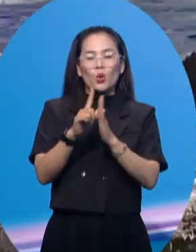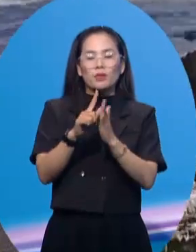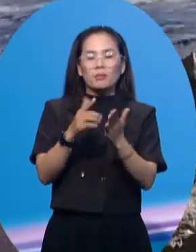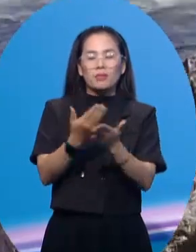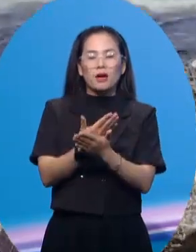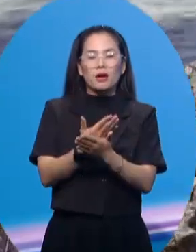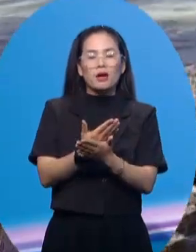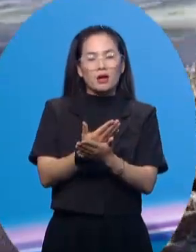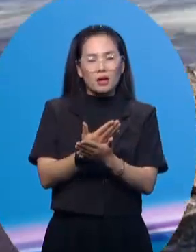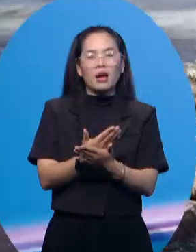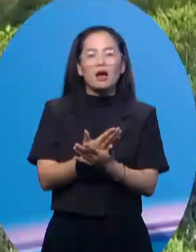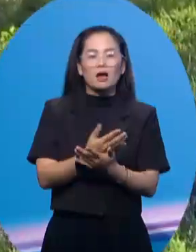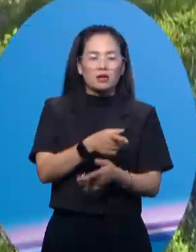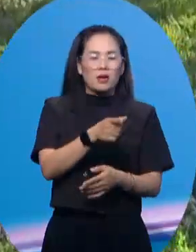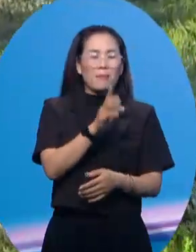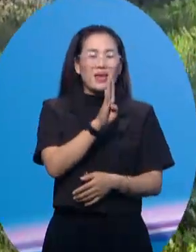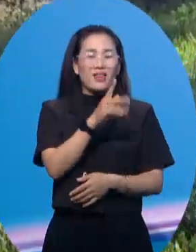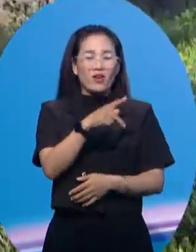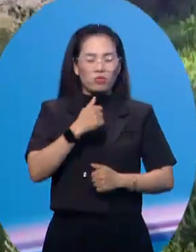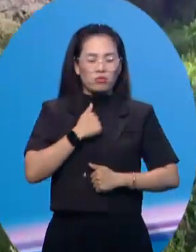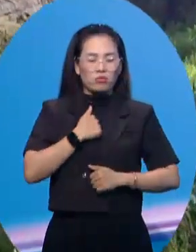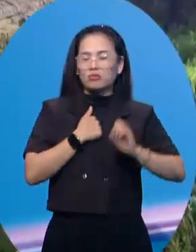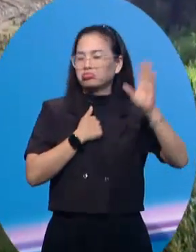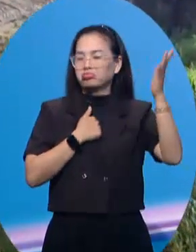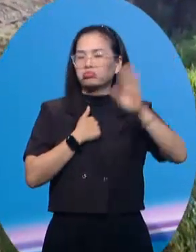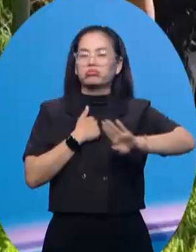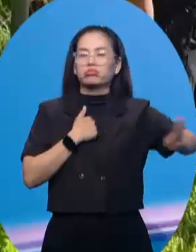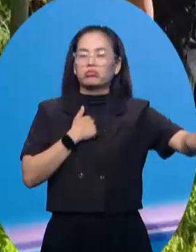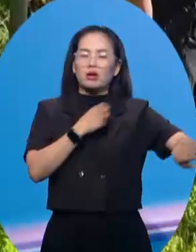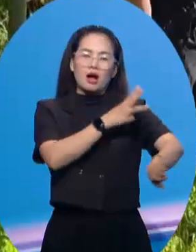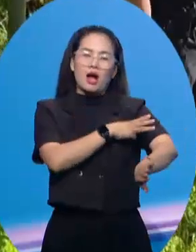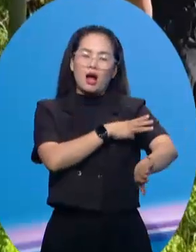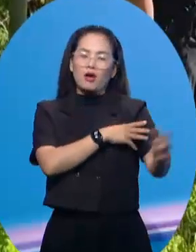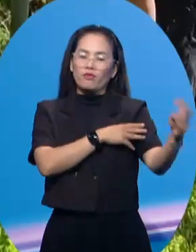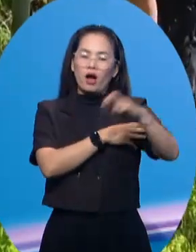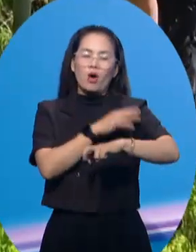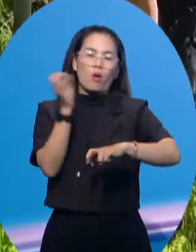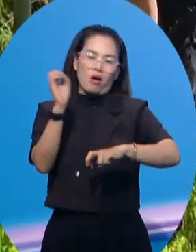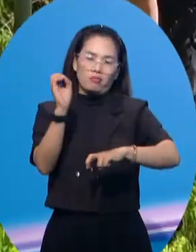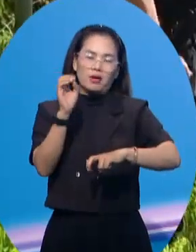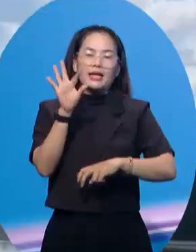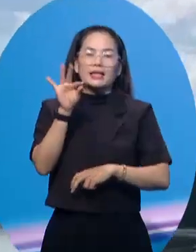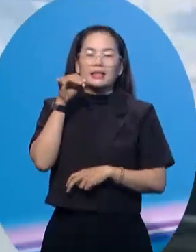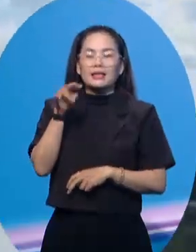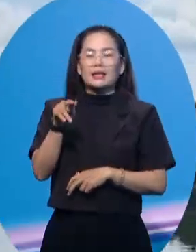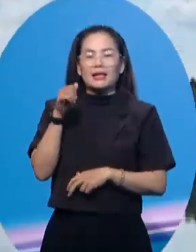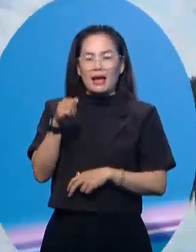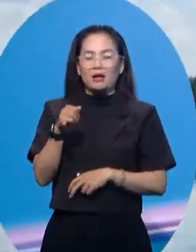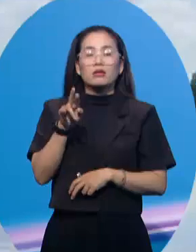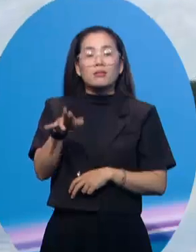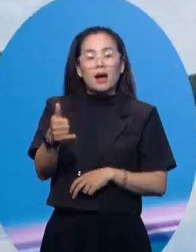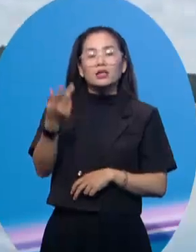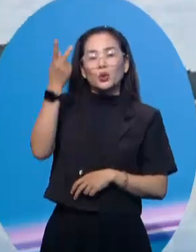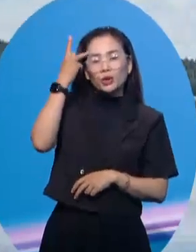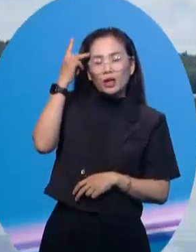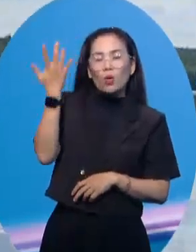cho phép lực lượng Biên phòng phần l từ chối tiếp nhận người xin tị nạn nhập cảnh từ Nga Tuy nhiên luật này sẽ không áp dụng với trẻ em và người khuyết tật